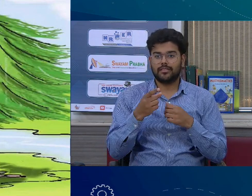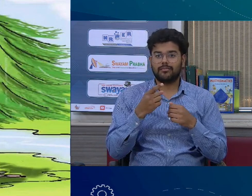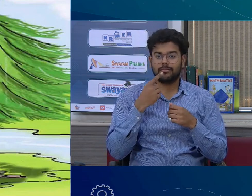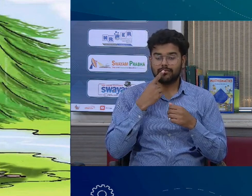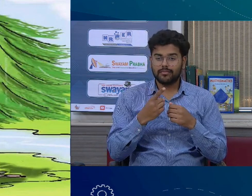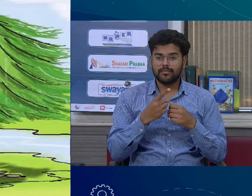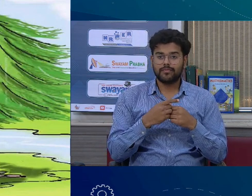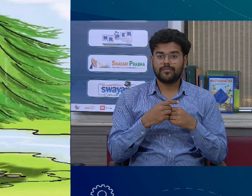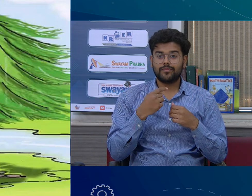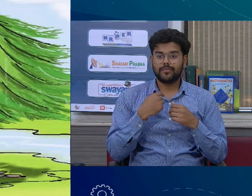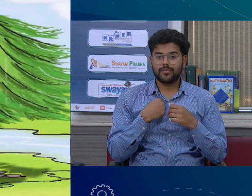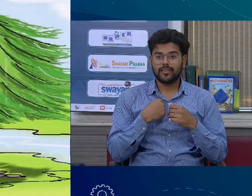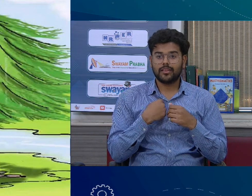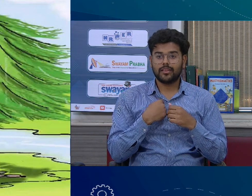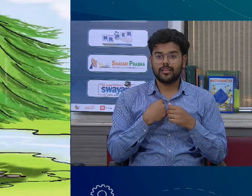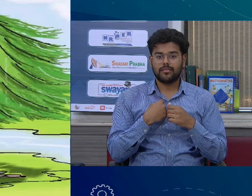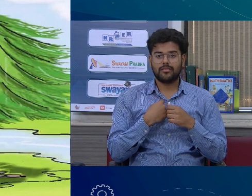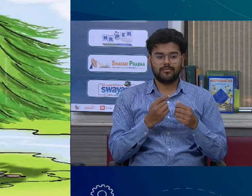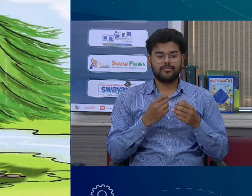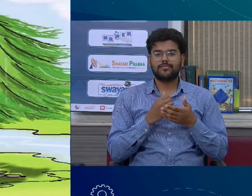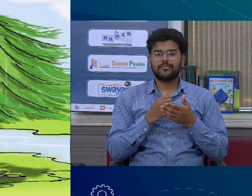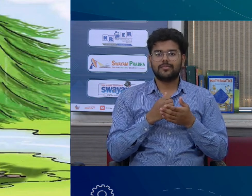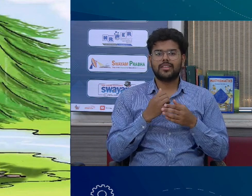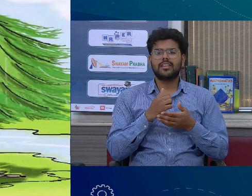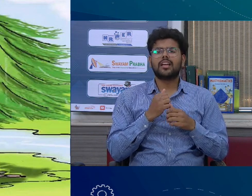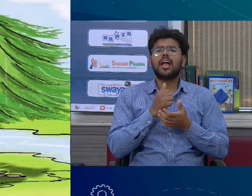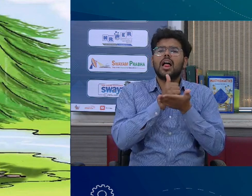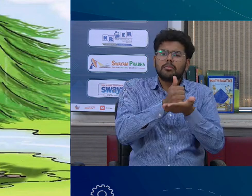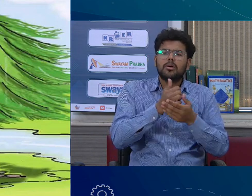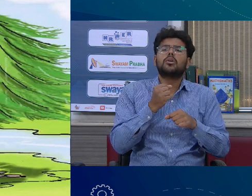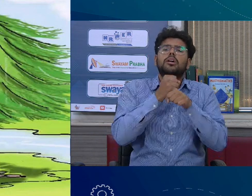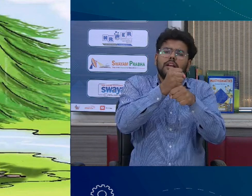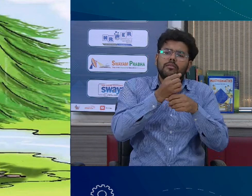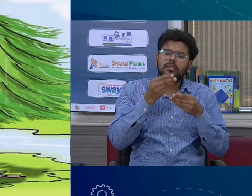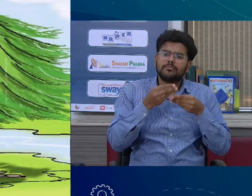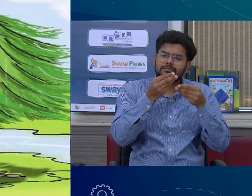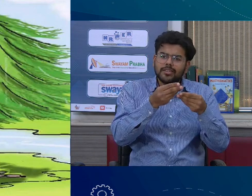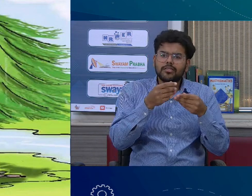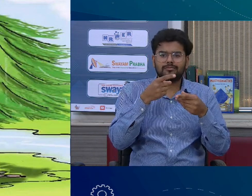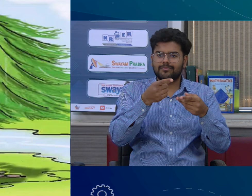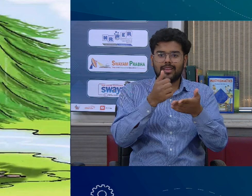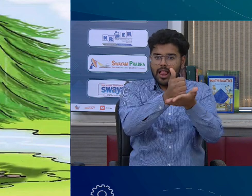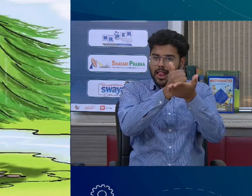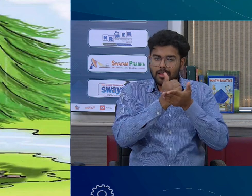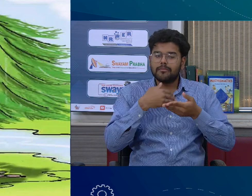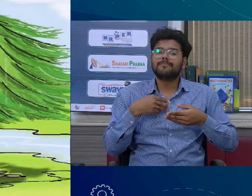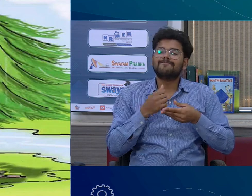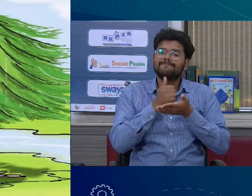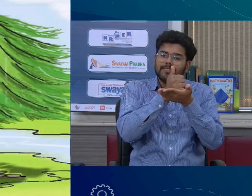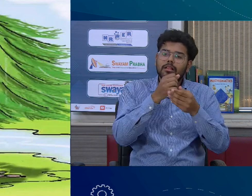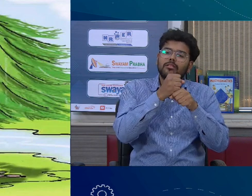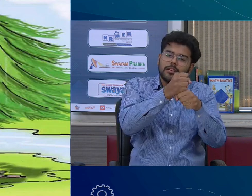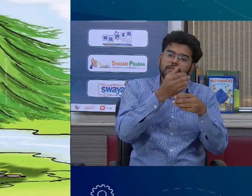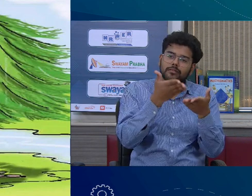बोला आई वुड लाइक टू रिवॉर्ड यू. मैं तुम्हें कुछ देना चाहता हूँ इसके बदले में. Ask for